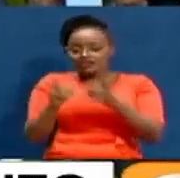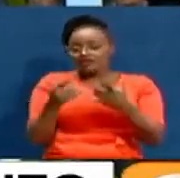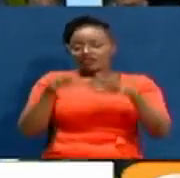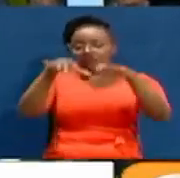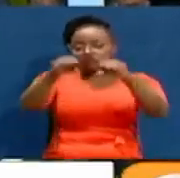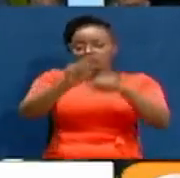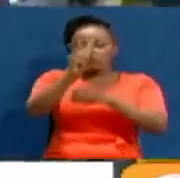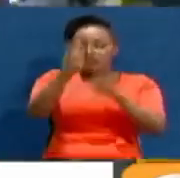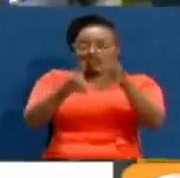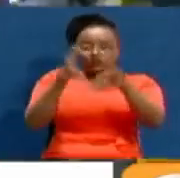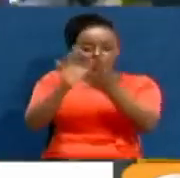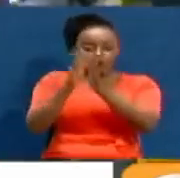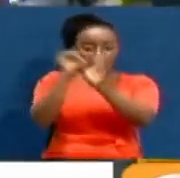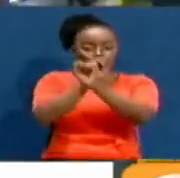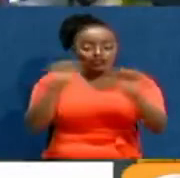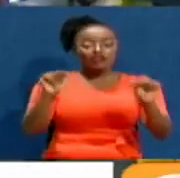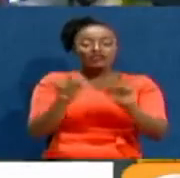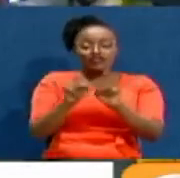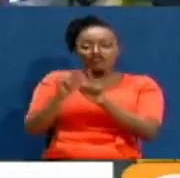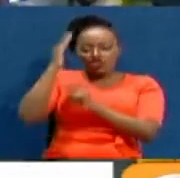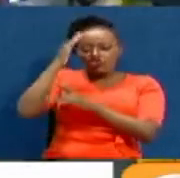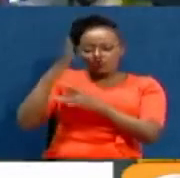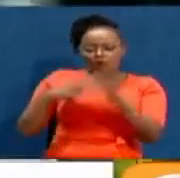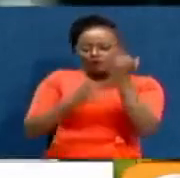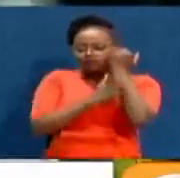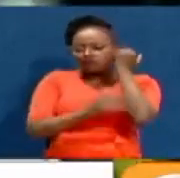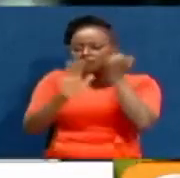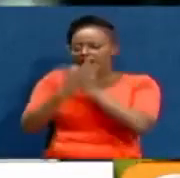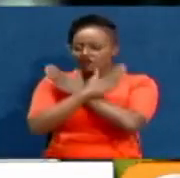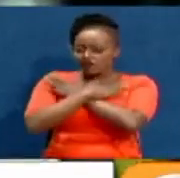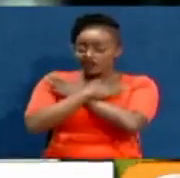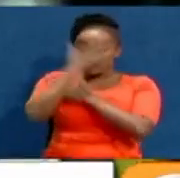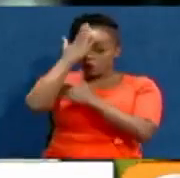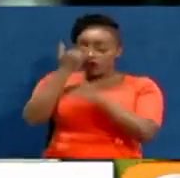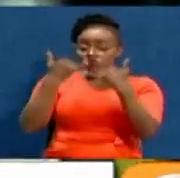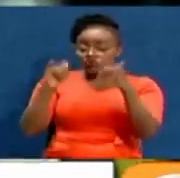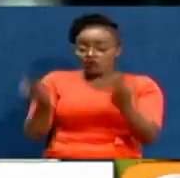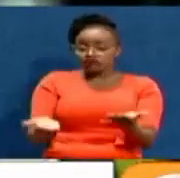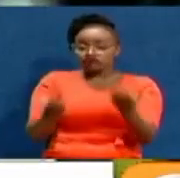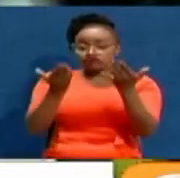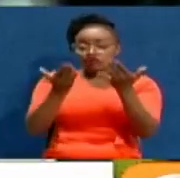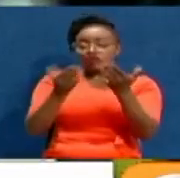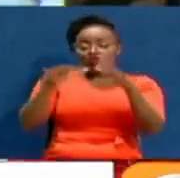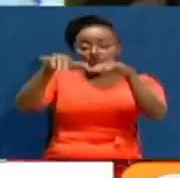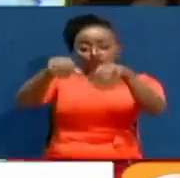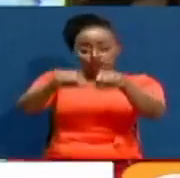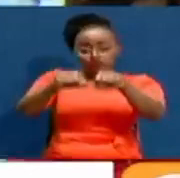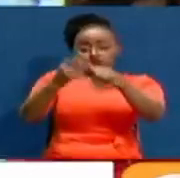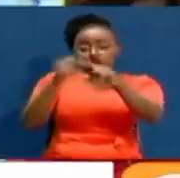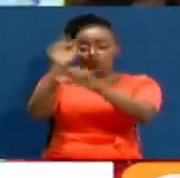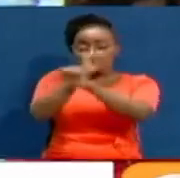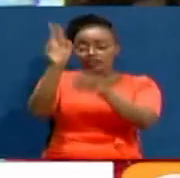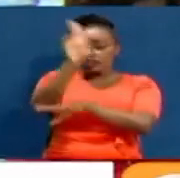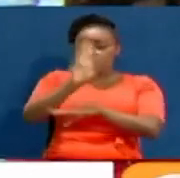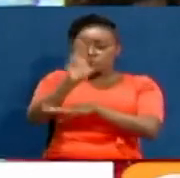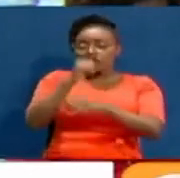mwaka 2022, akiwatambua walalahoi kama waandani wake ili kupiga jeki azma yake ya kumrithi Kenyatta,